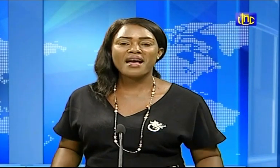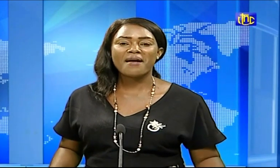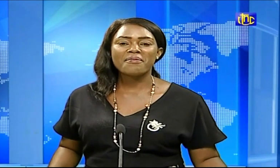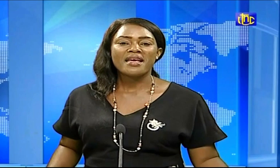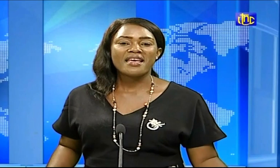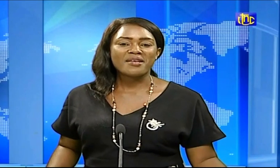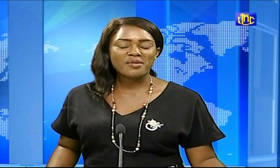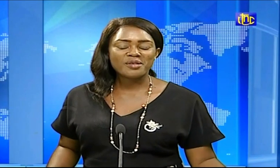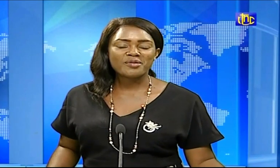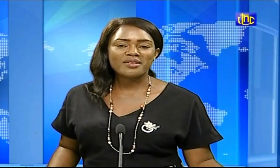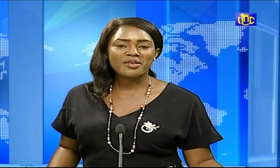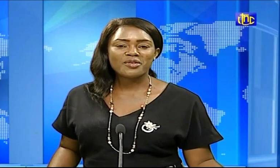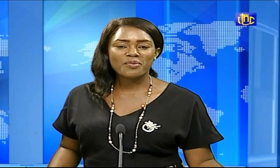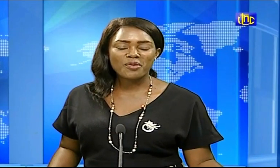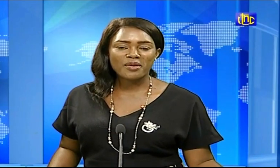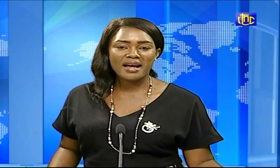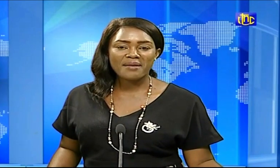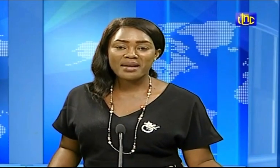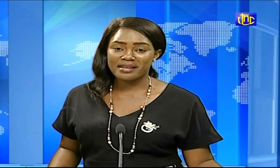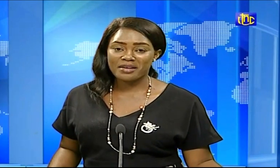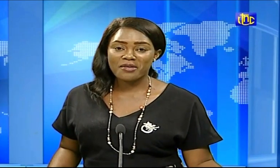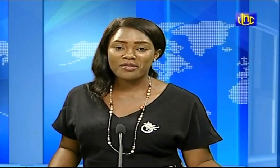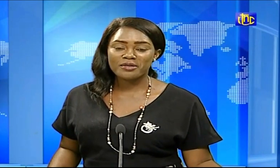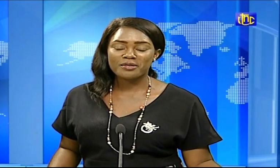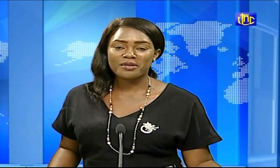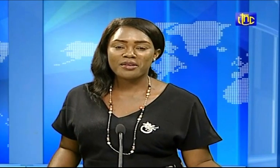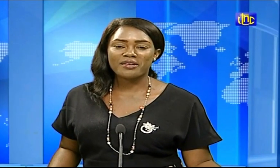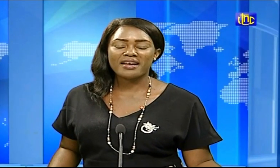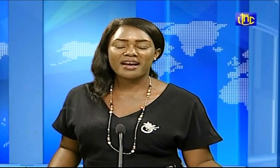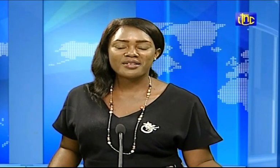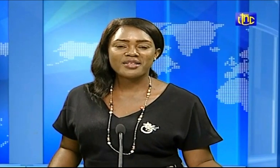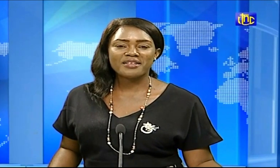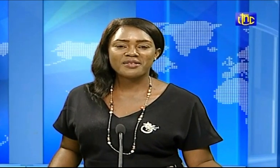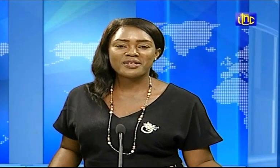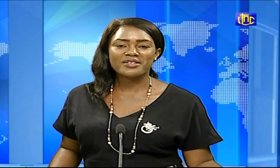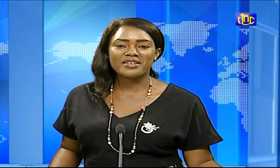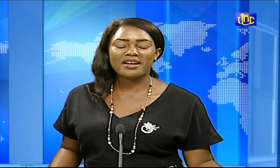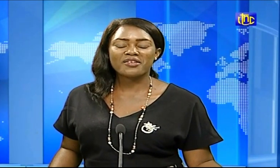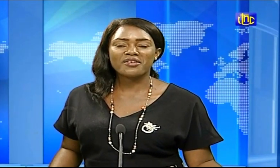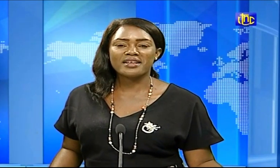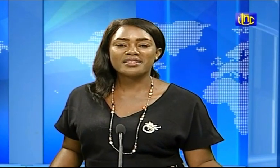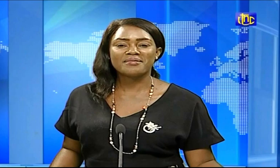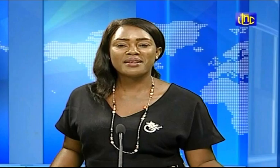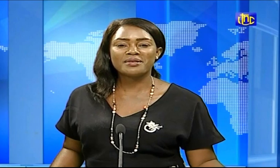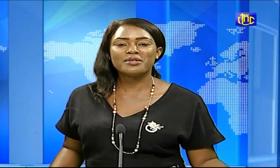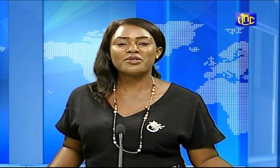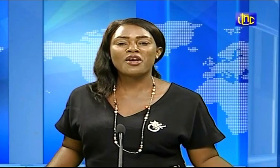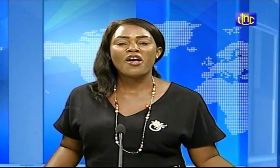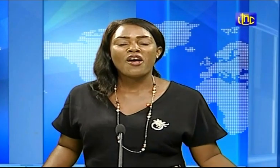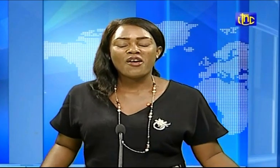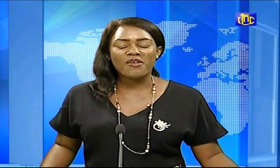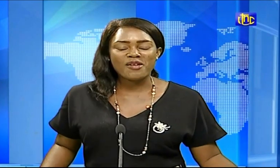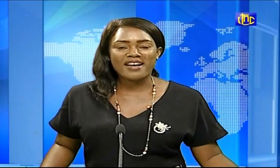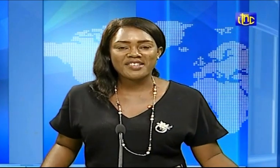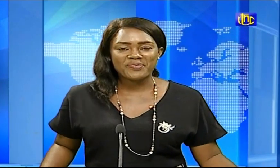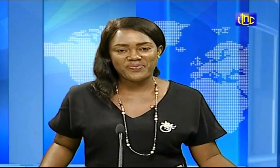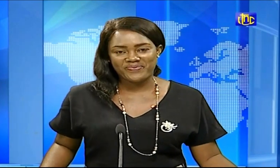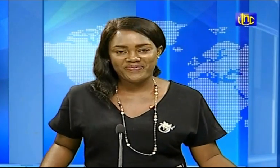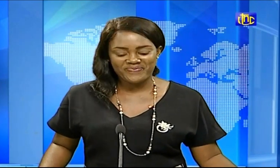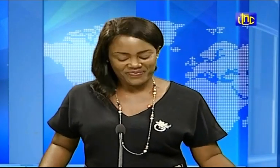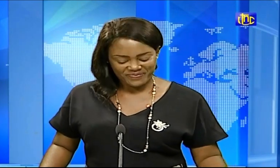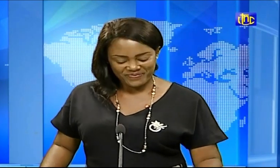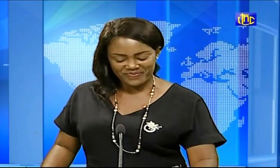bien et bonne suite de programme attrayant sur la Radio-Télévision nationale congolaise. Mesdames et messieurs, au revoir.